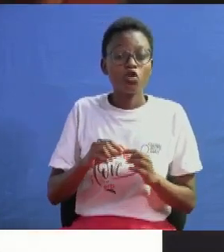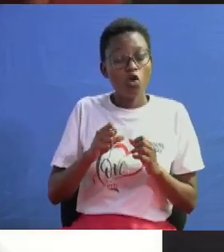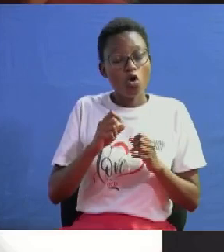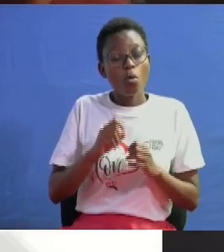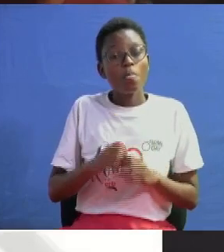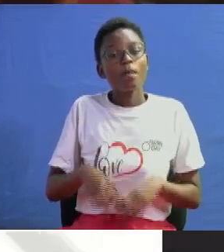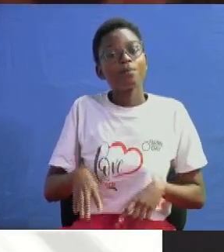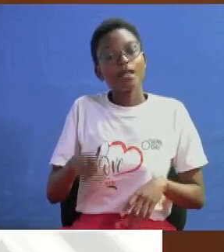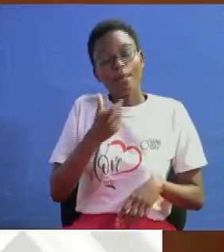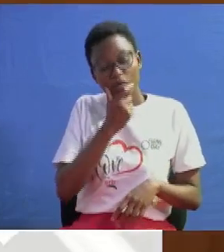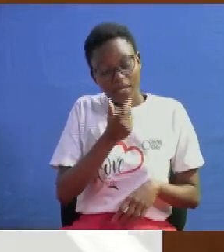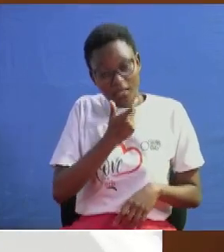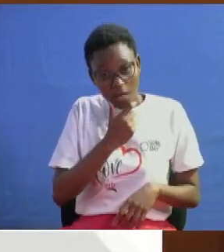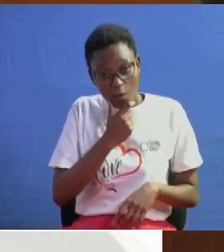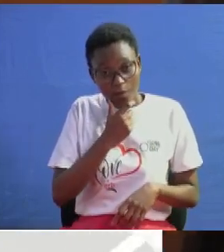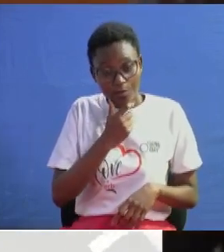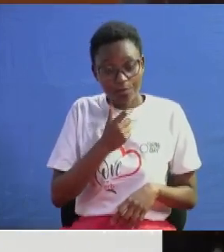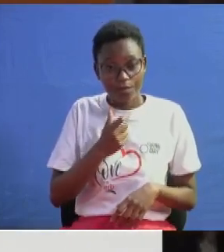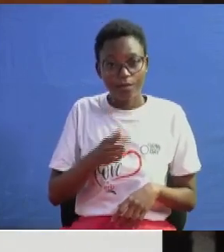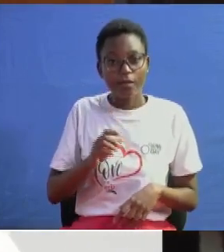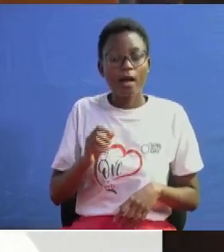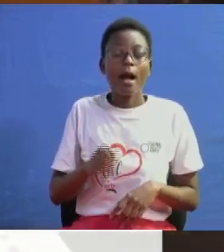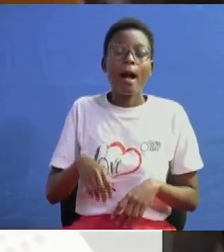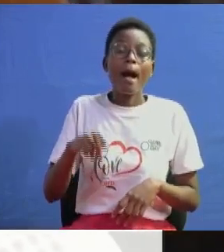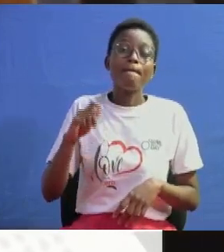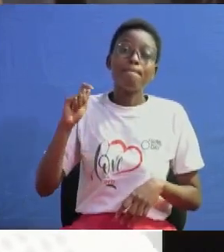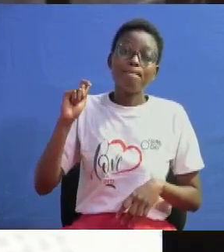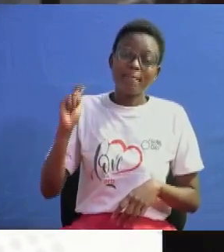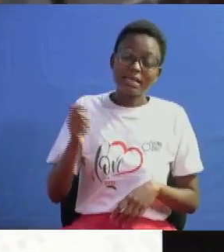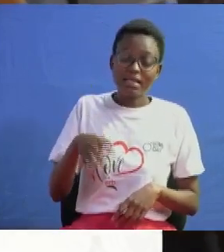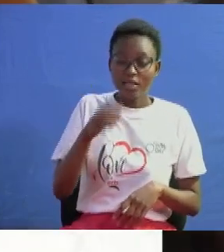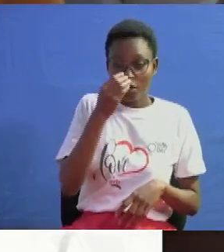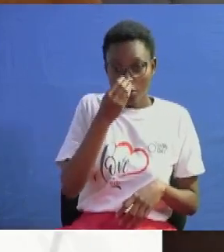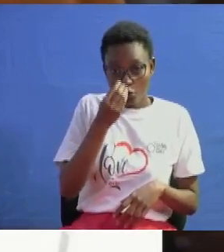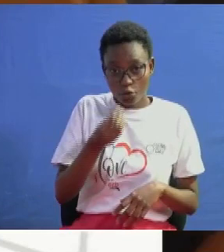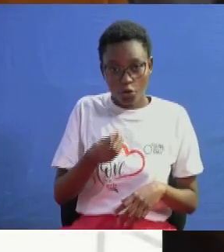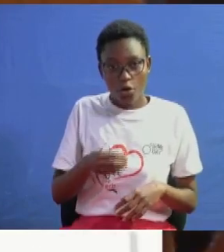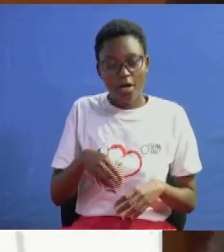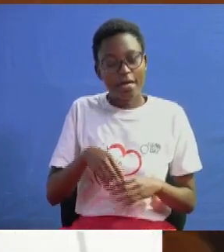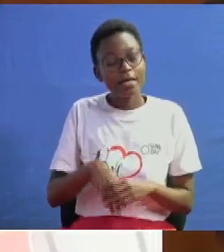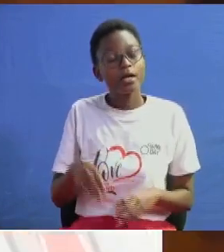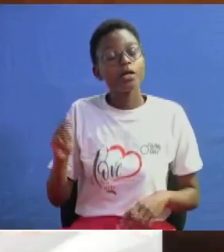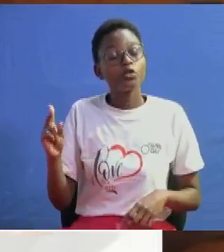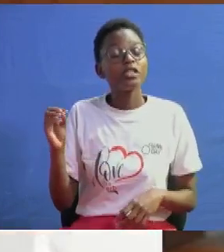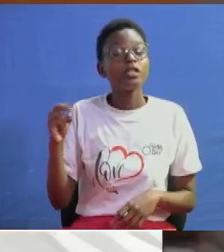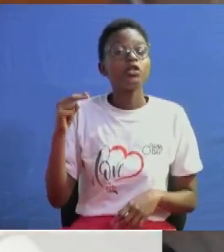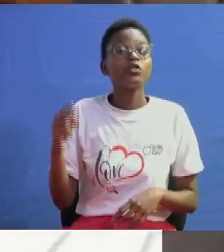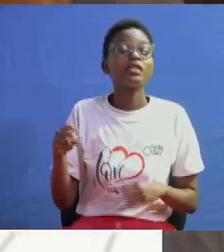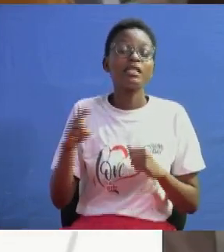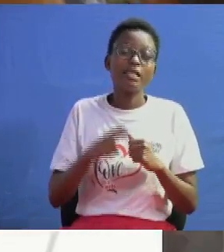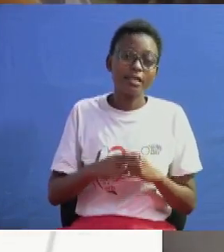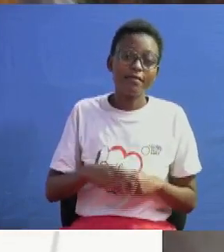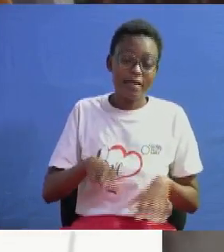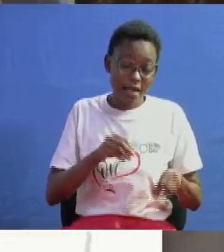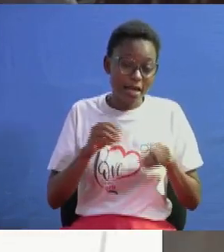front Kiharu Member of Parliament Ndindi Nyoro as President Ruto's running mate in the 2027 polls, the opposition has come out strongly